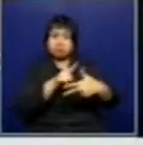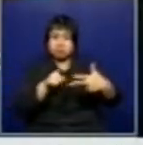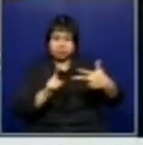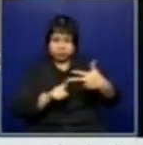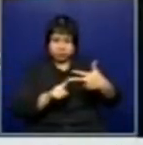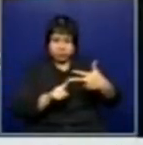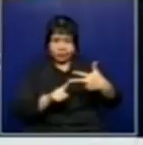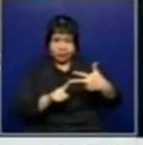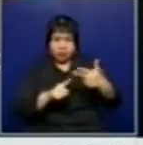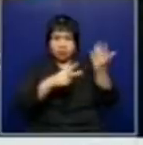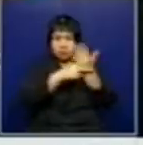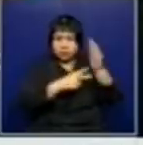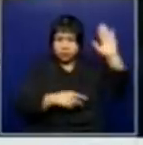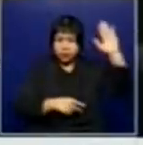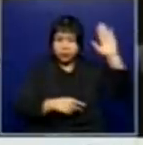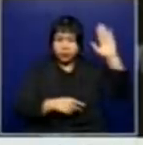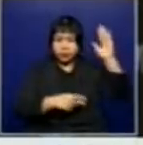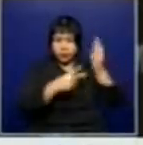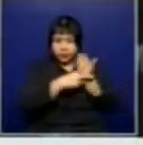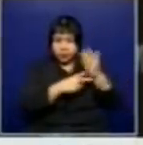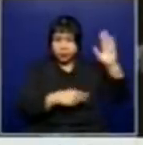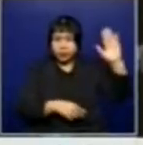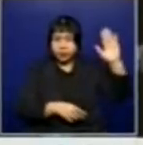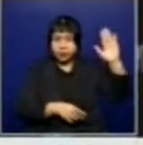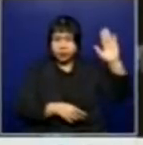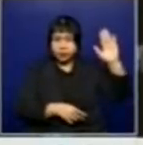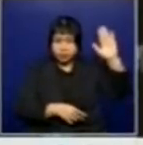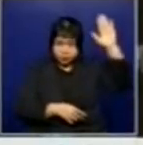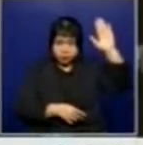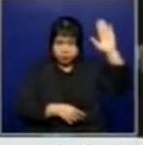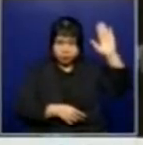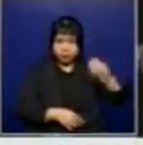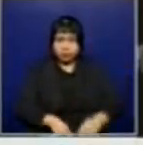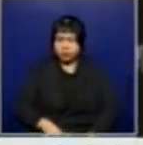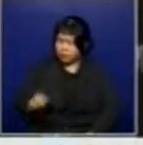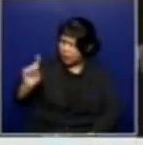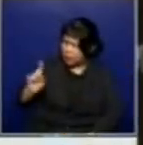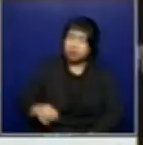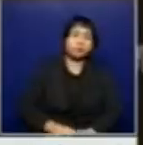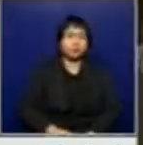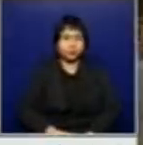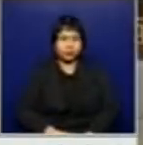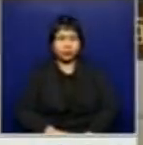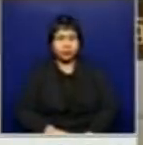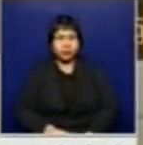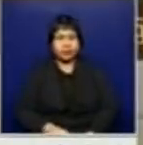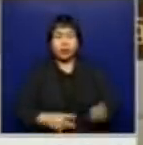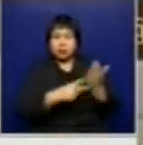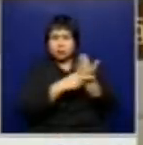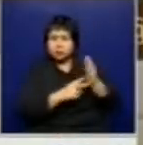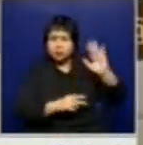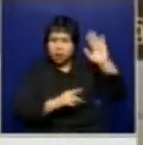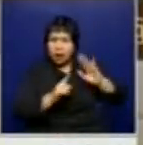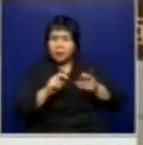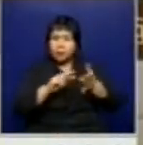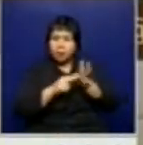ภาก ับเรียนท่านประธานครับประท้วงครับ ประท้วงอะไร กราบเรียนท่านประธานที่เคารพ ท่านประท้วงเรื่องอะไรครับ ส